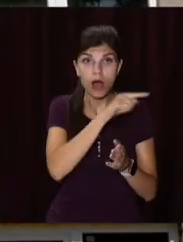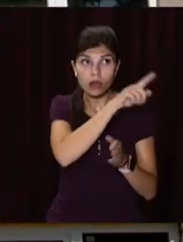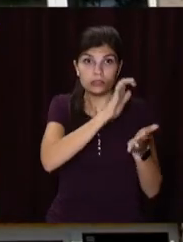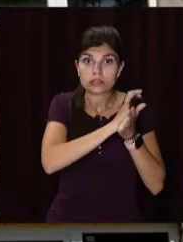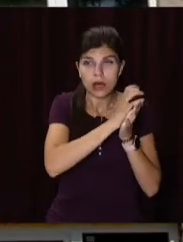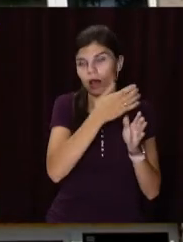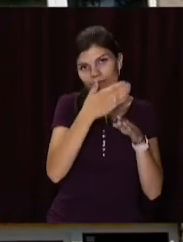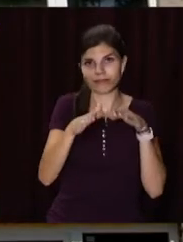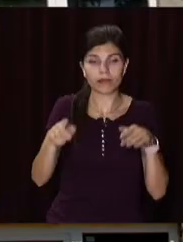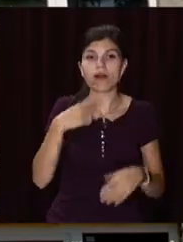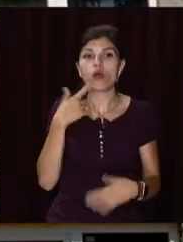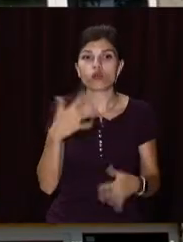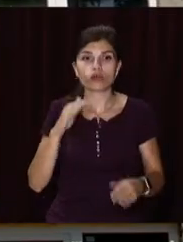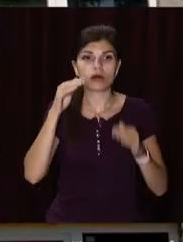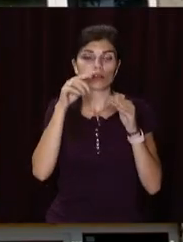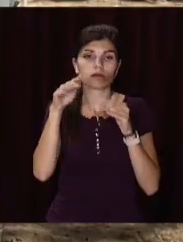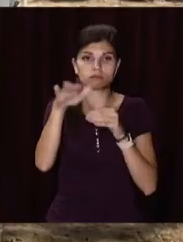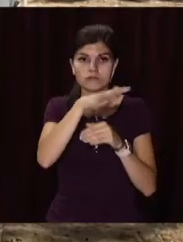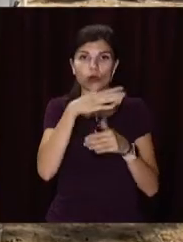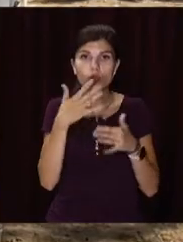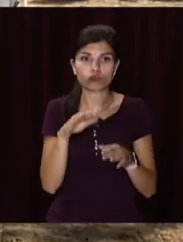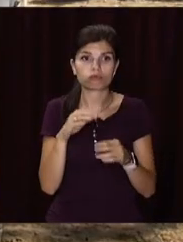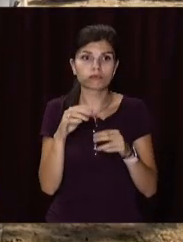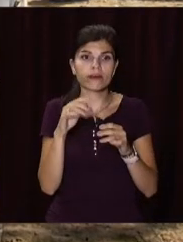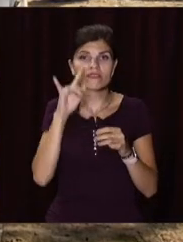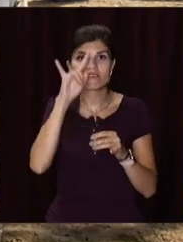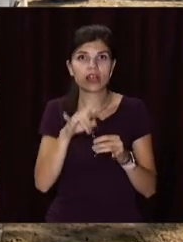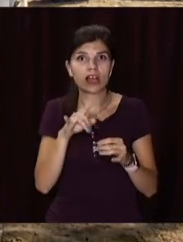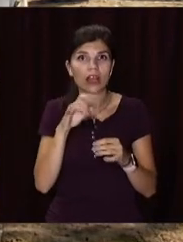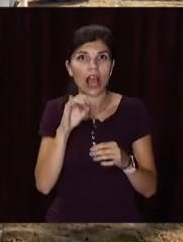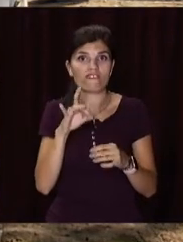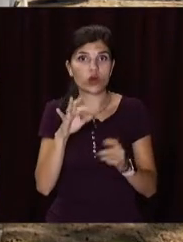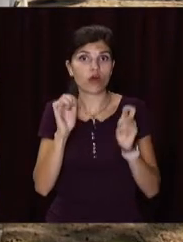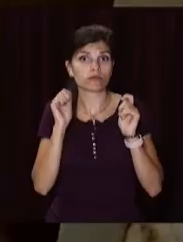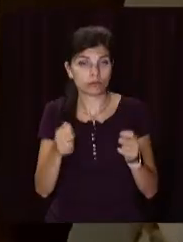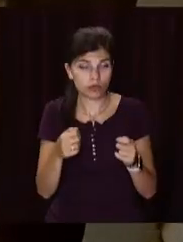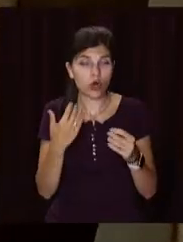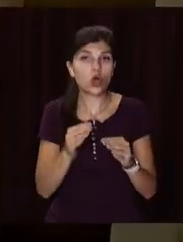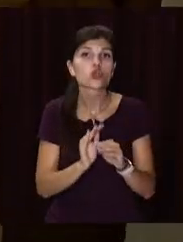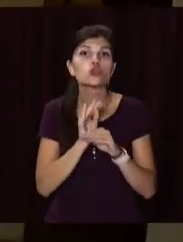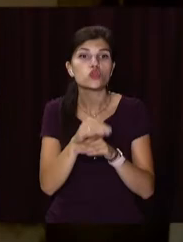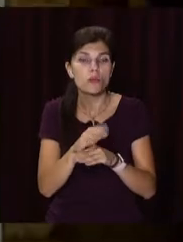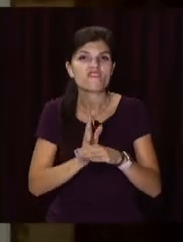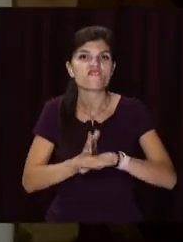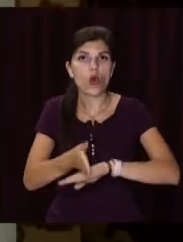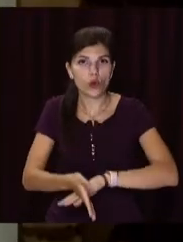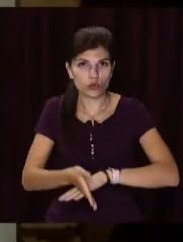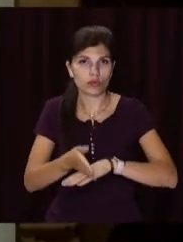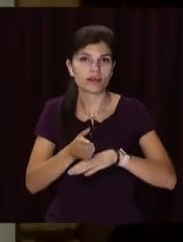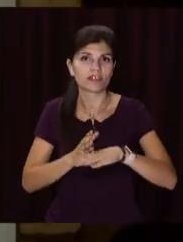покрівля, утеплення фасаду, частково вже встановлені пластикові вікна, зроблена добудова вхідної